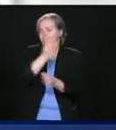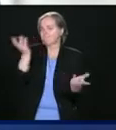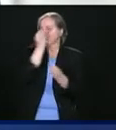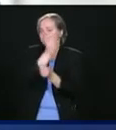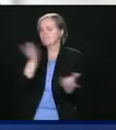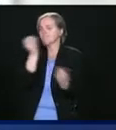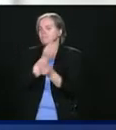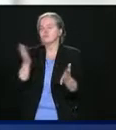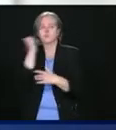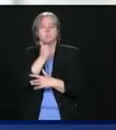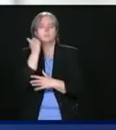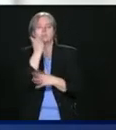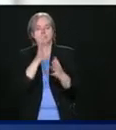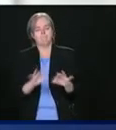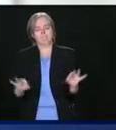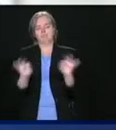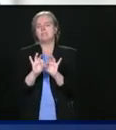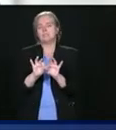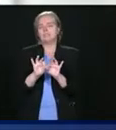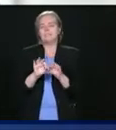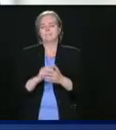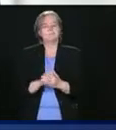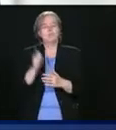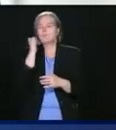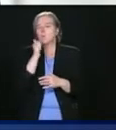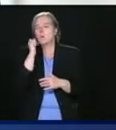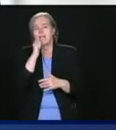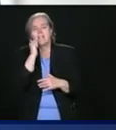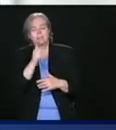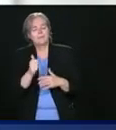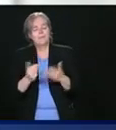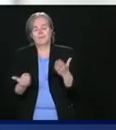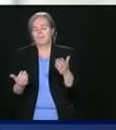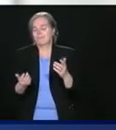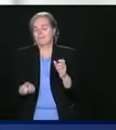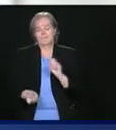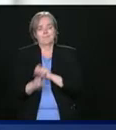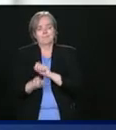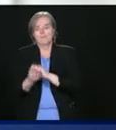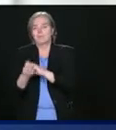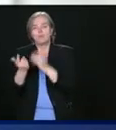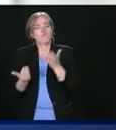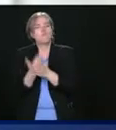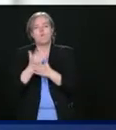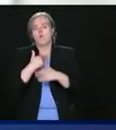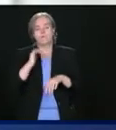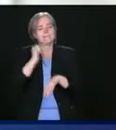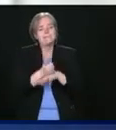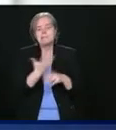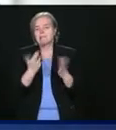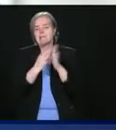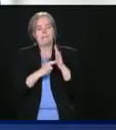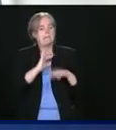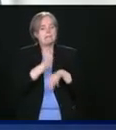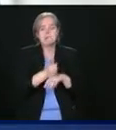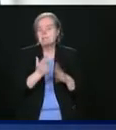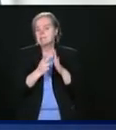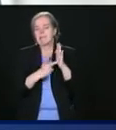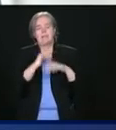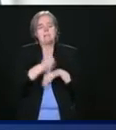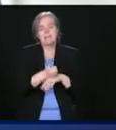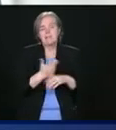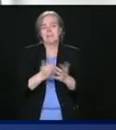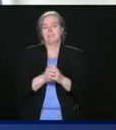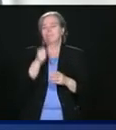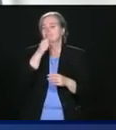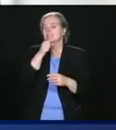de l'avant. Nous mettons de l'avant des nouvelles mesures presque chaque jour. Alors, je pense qu'il est essentiel que les médias soient en mesure de